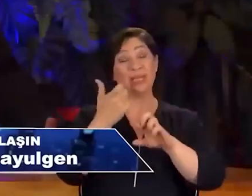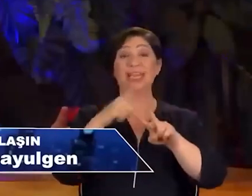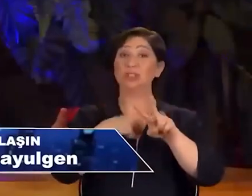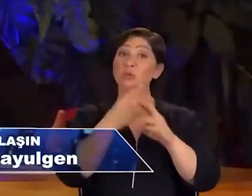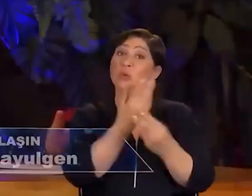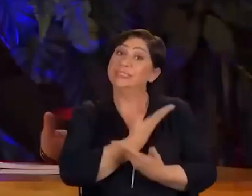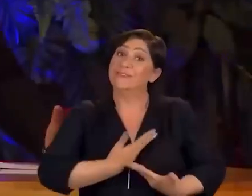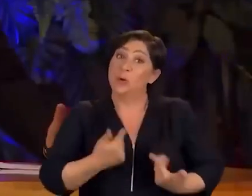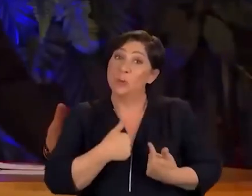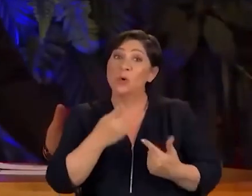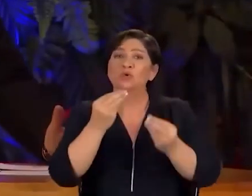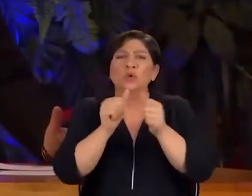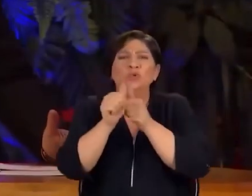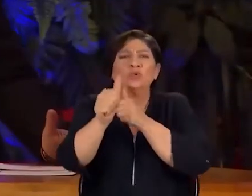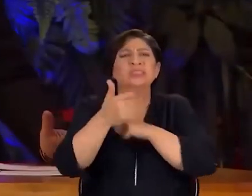seviyorum.